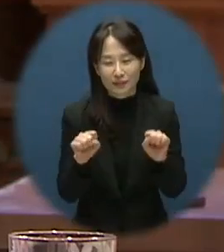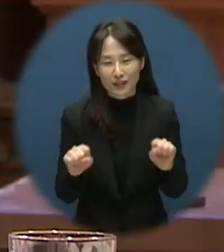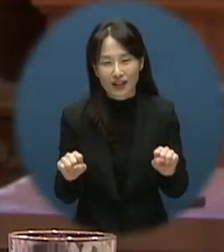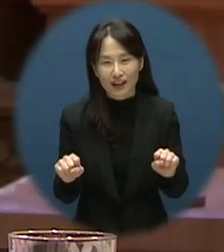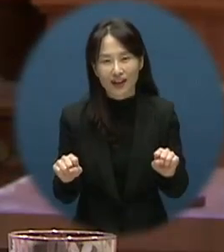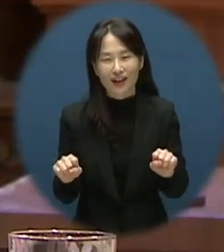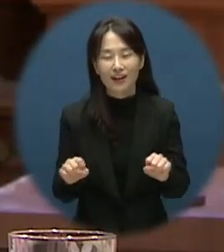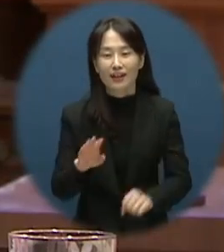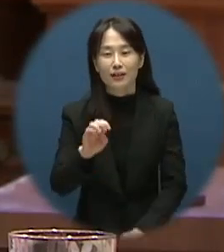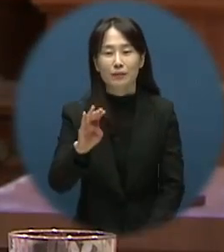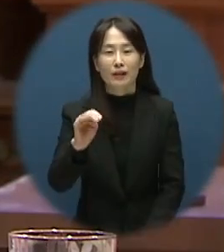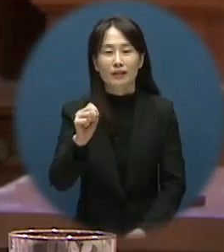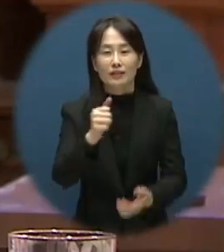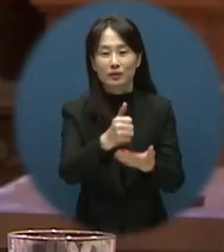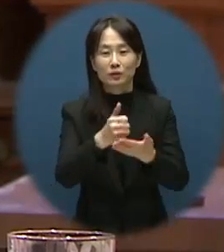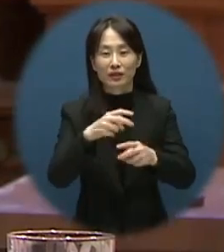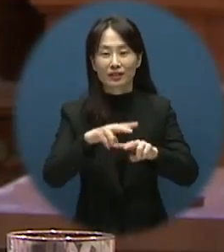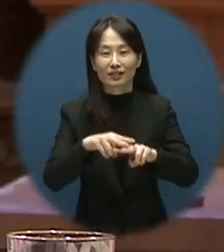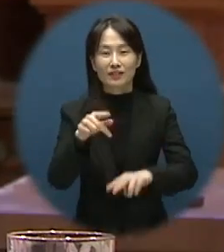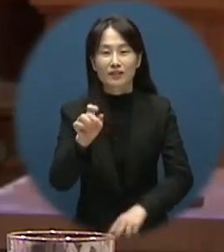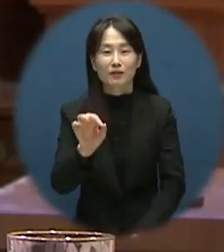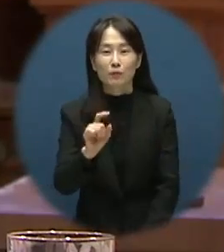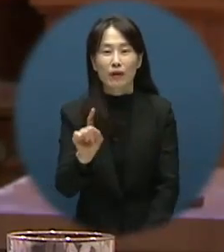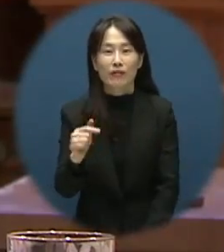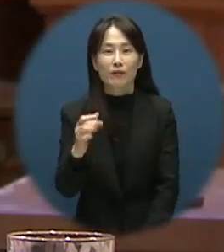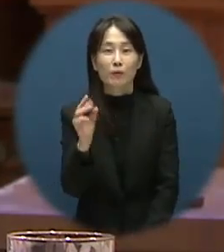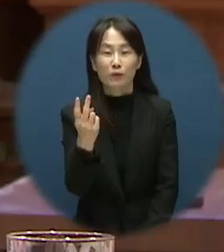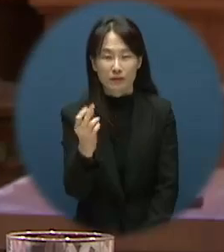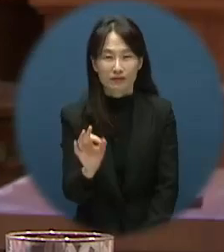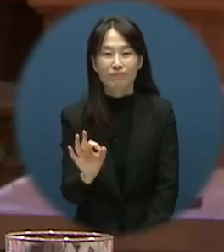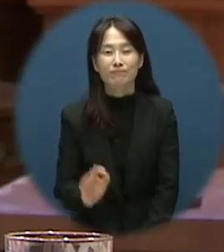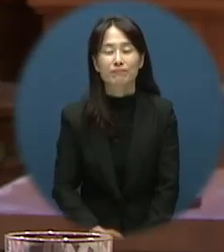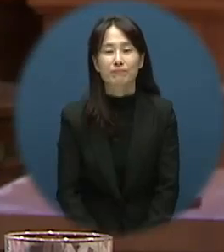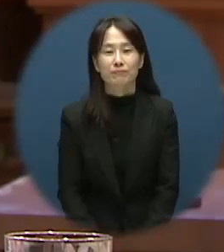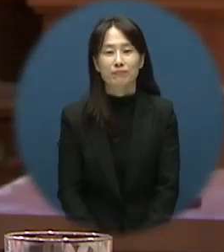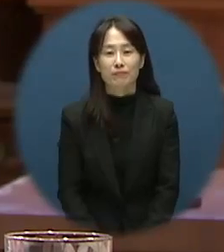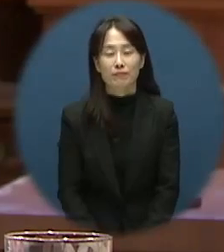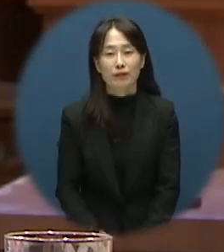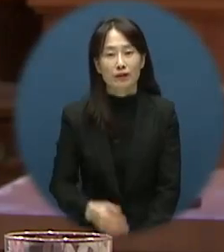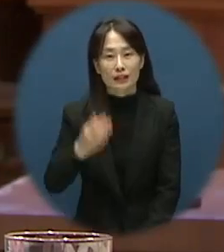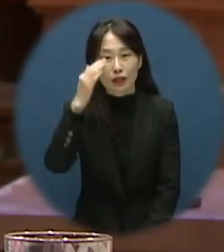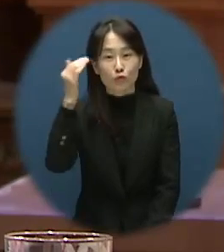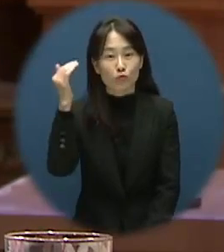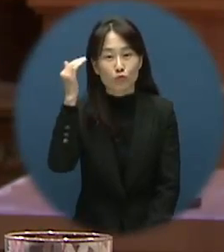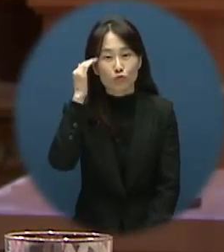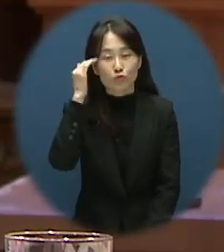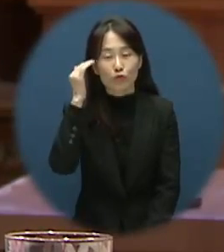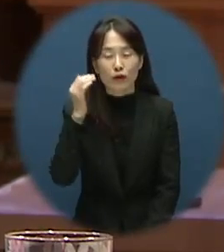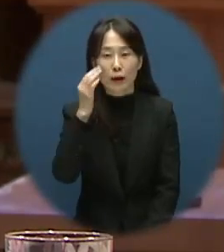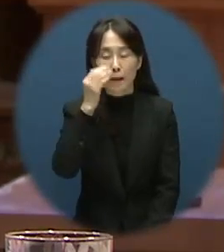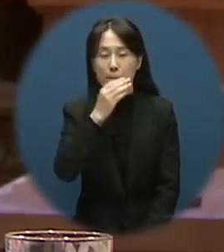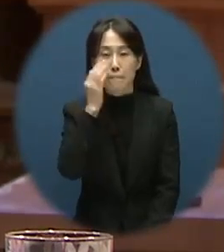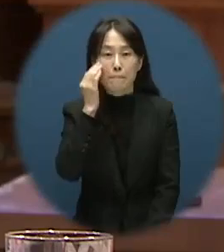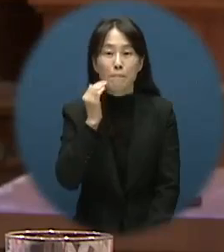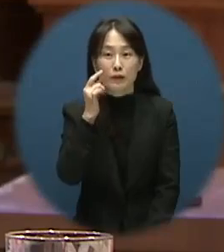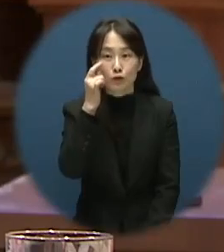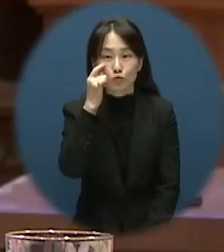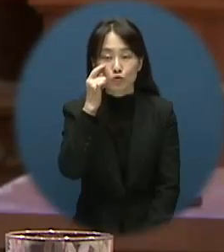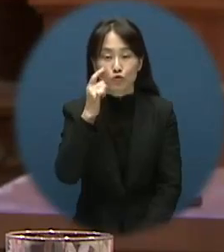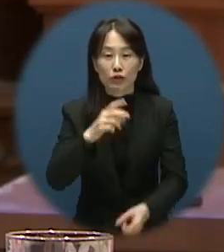여러분 안녕하십니까? EBS 초대석 정관영입니다. 여러분, 우리나라에 푸른 눈의